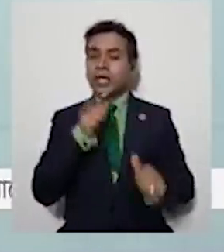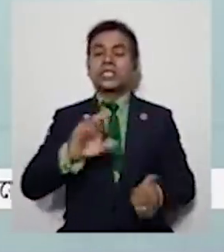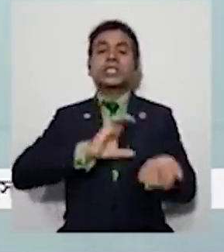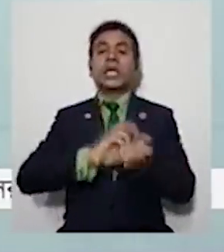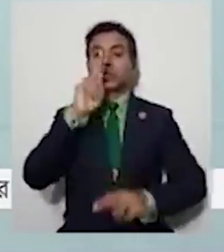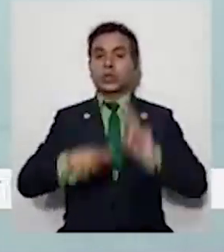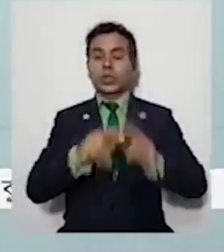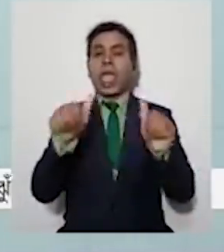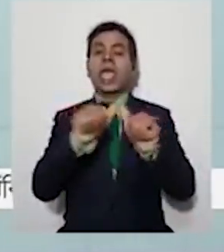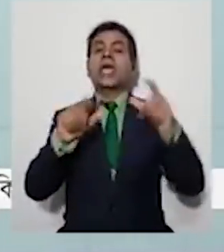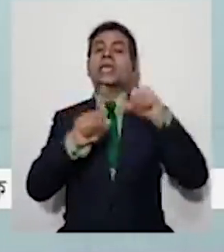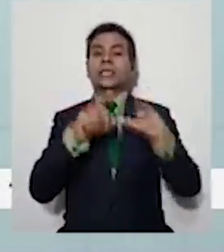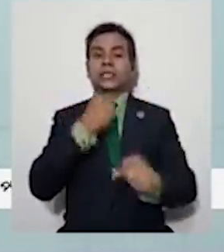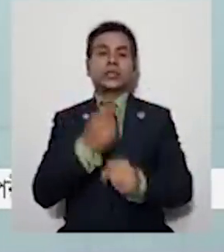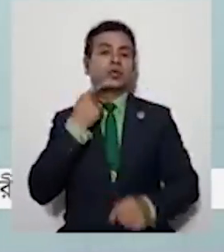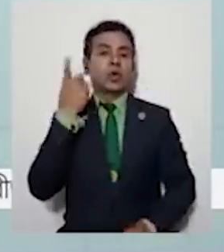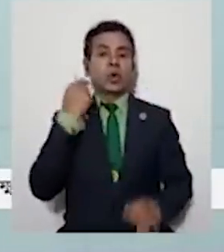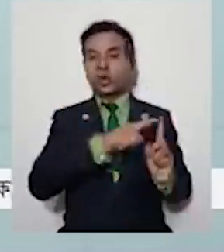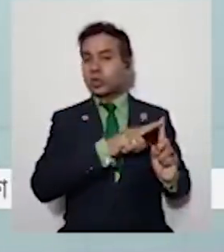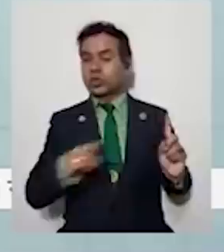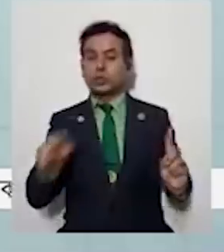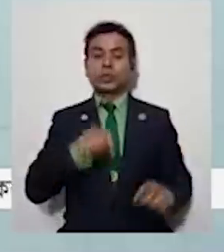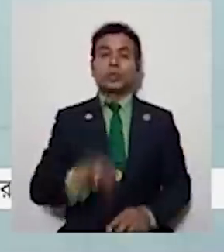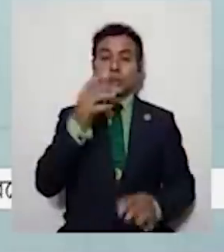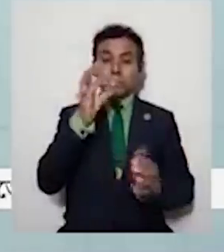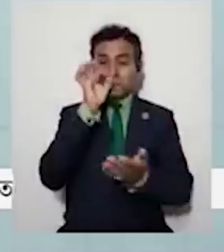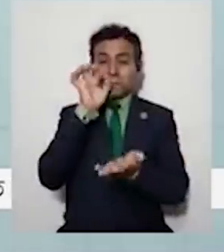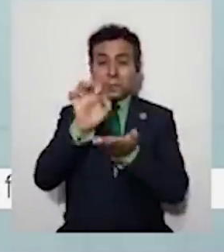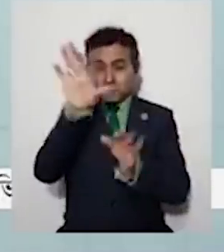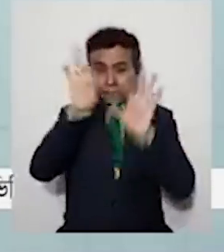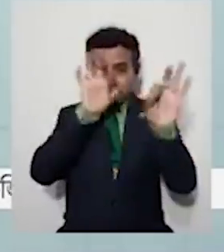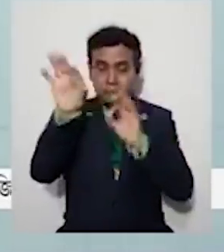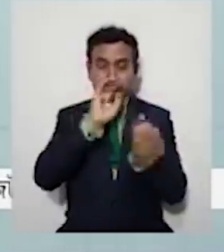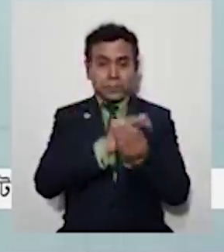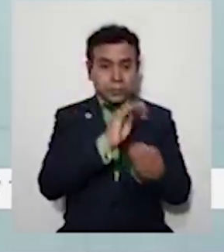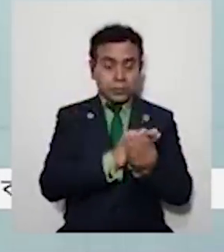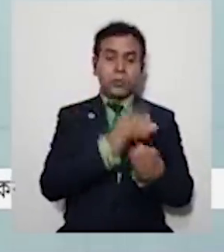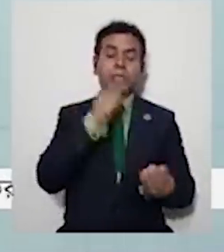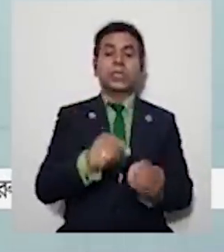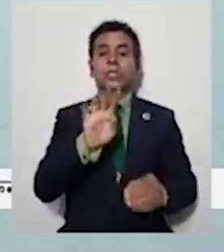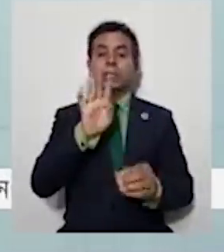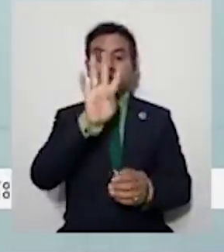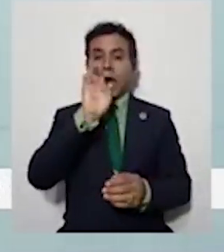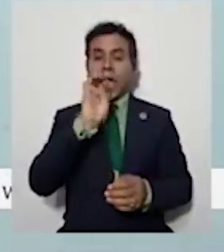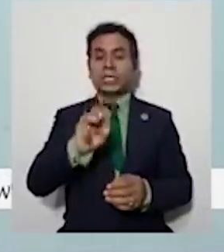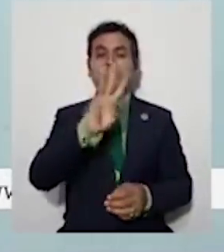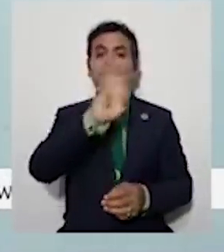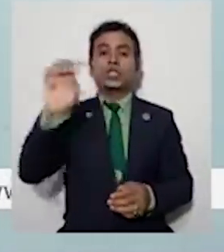4309টি, যা গত দিনের তুলনায় 2.79% বেশি, এবং নমুনা পরীক্ষা করেছি